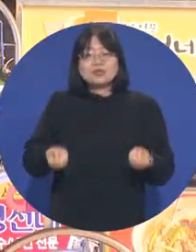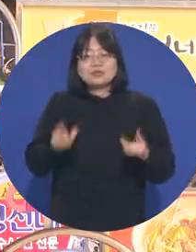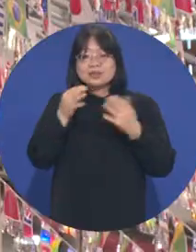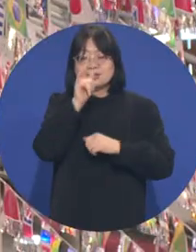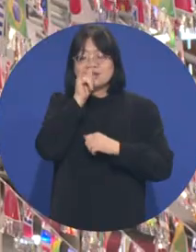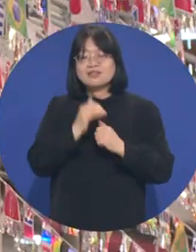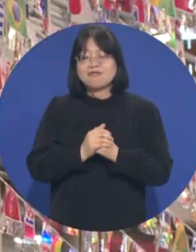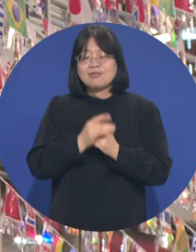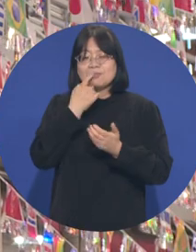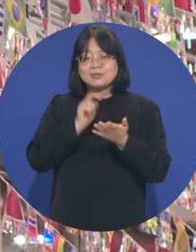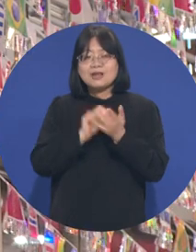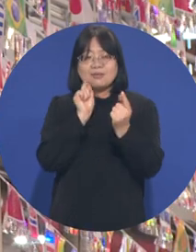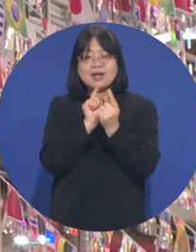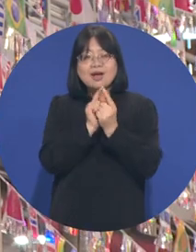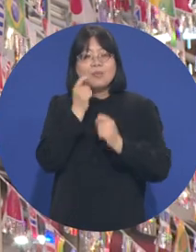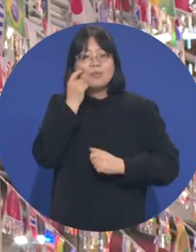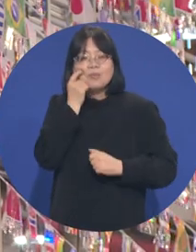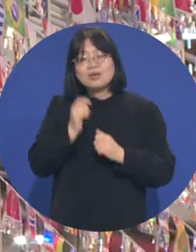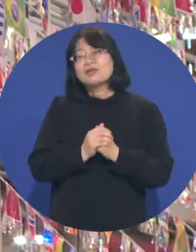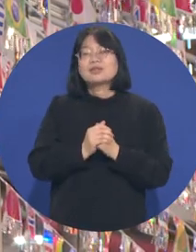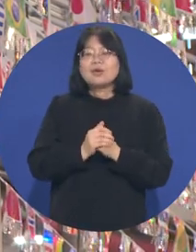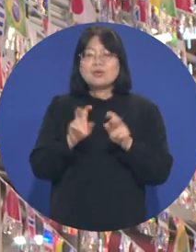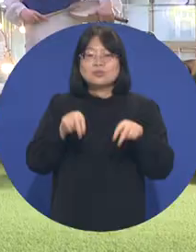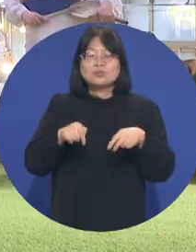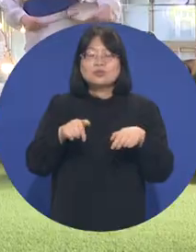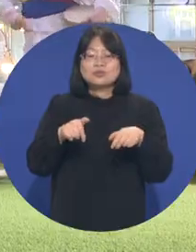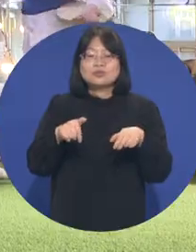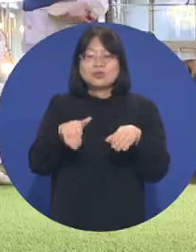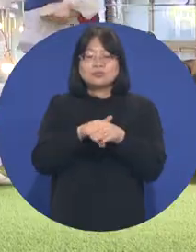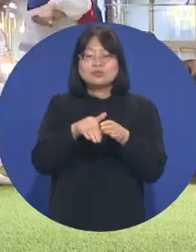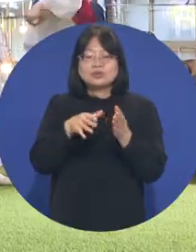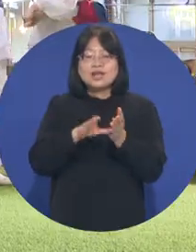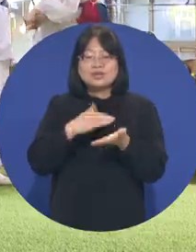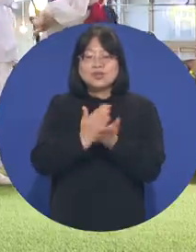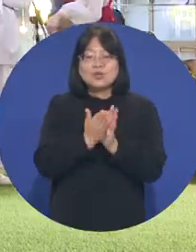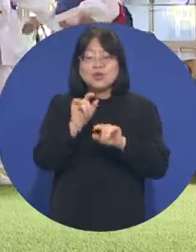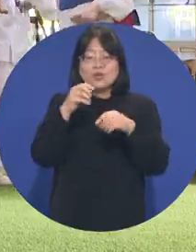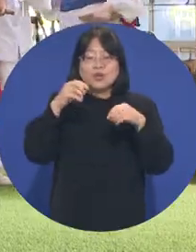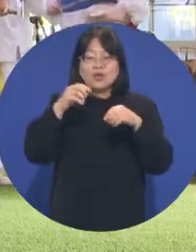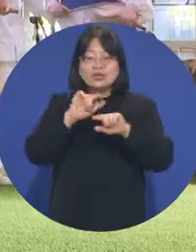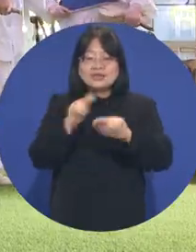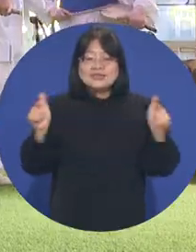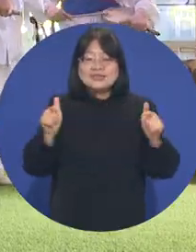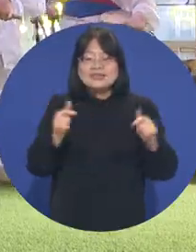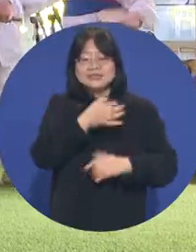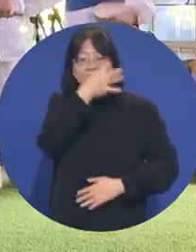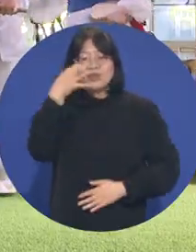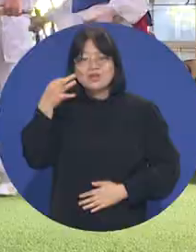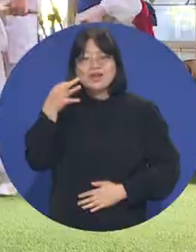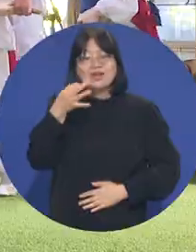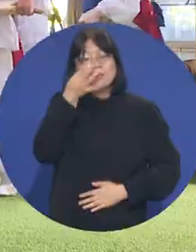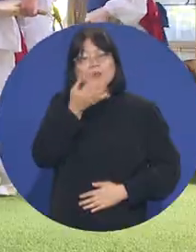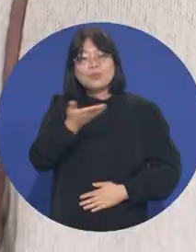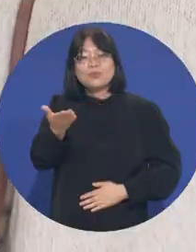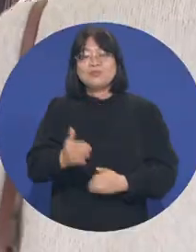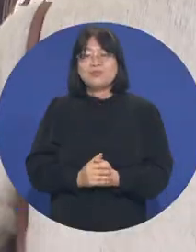벌어졌습니다. 쉽게 접할 수 없었던 도무형유산 예능 종목들이 신명나는 무대를